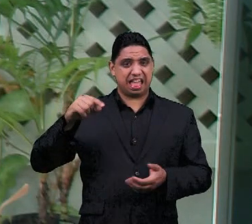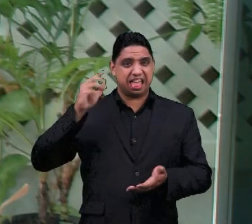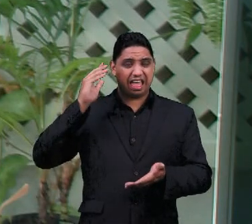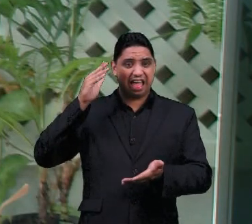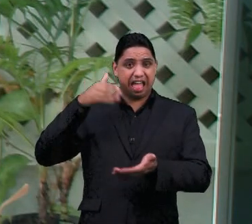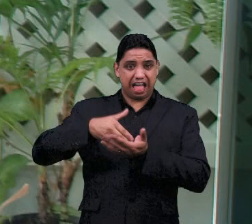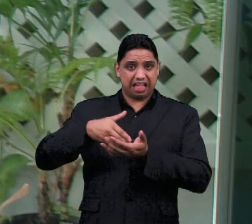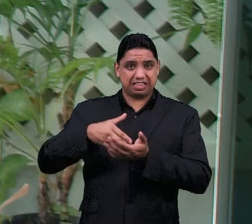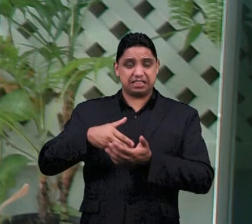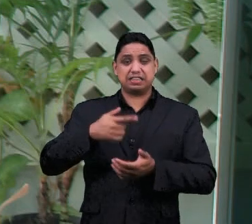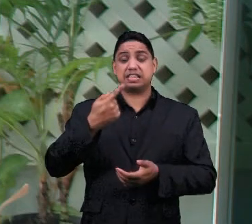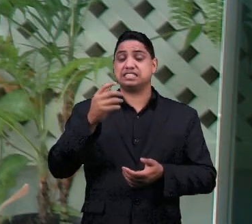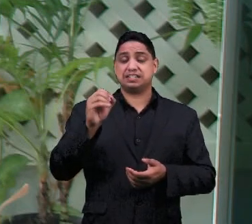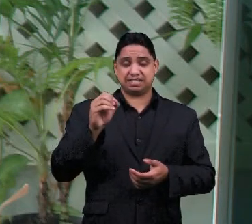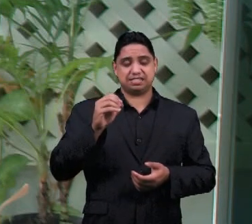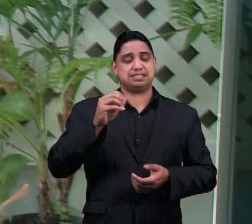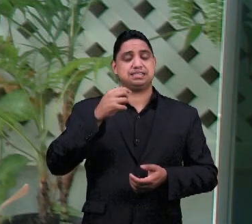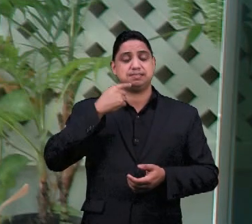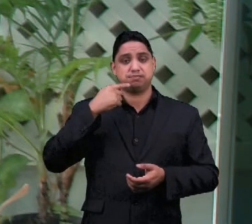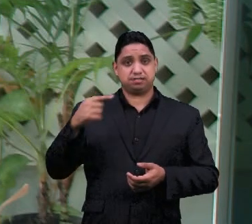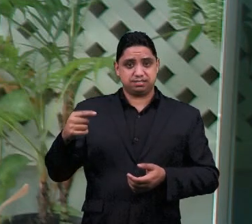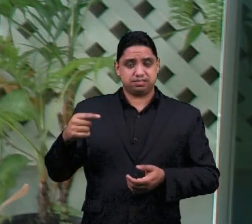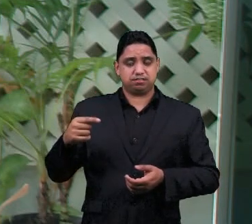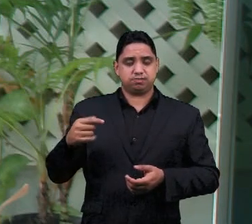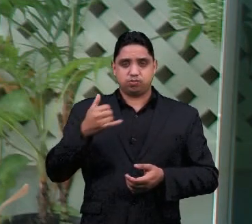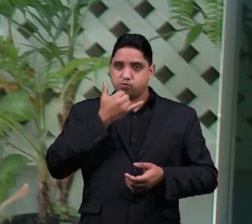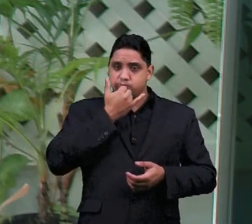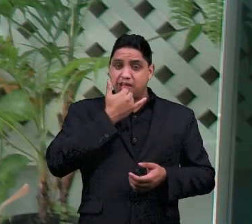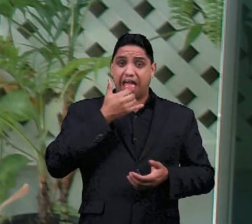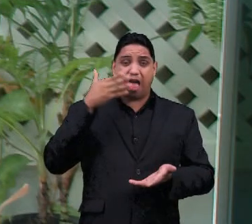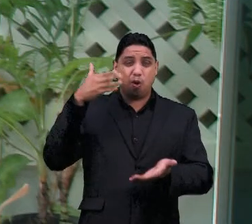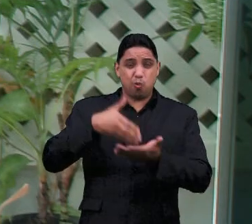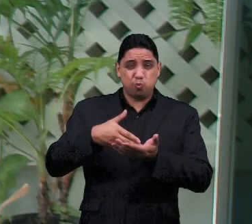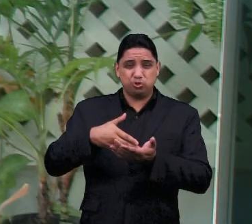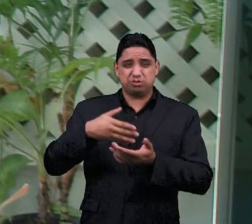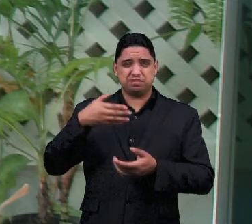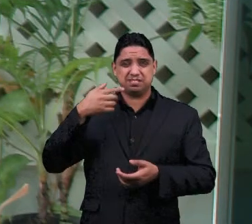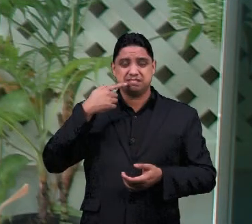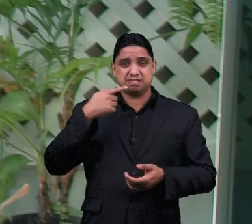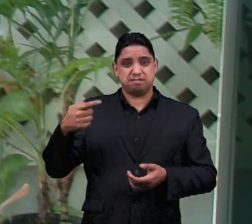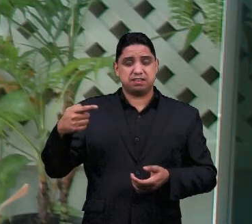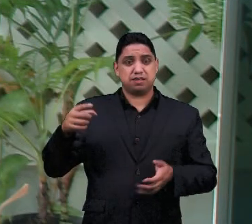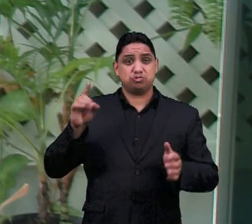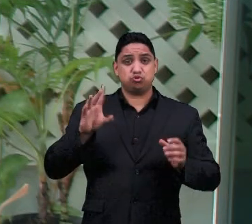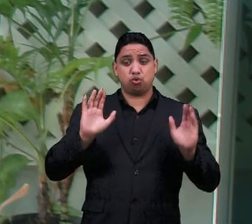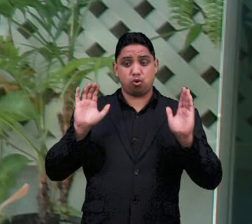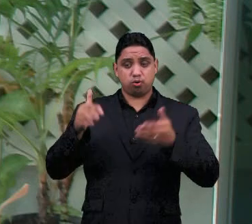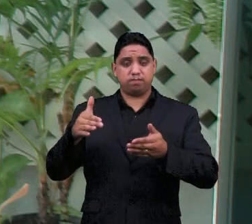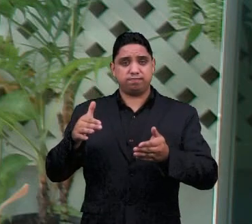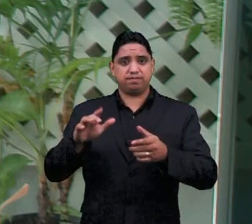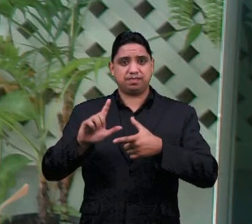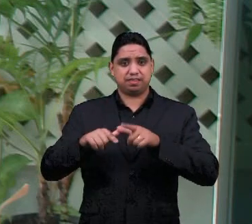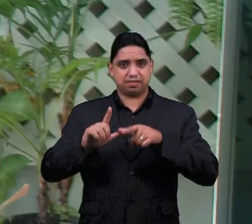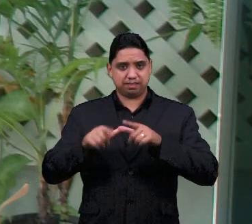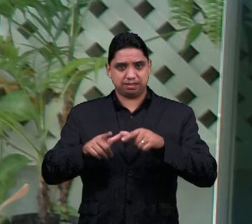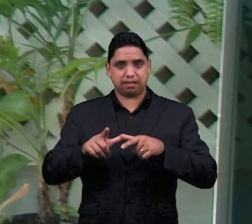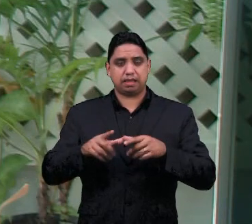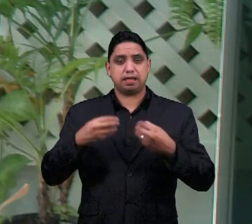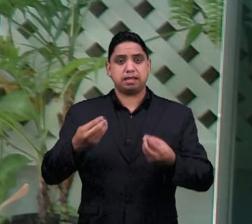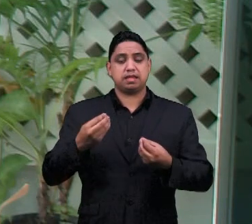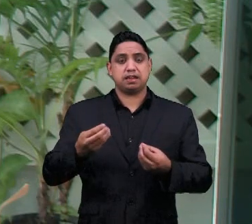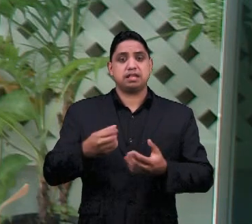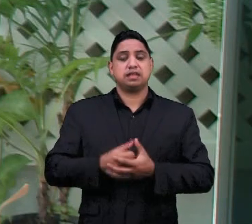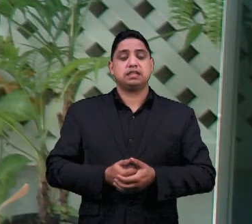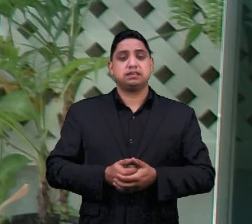des 69 semaines les 70 semaines. La